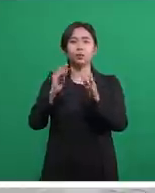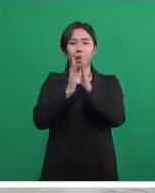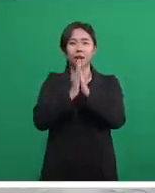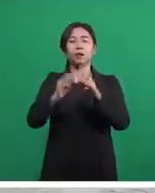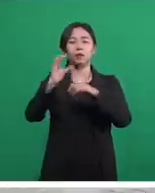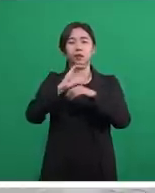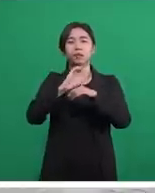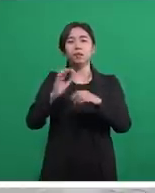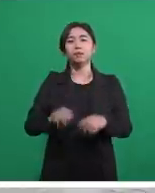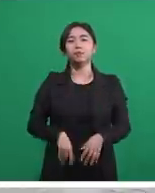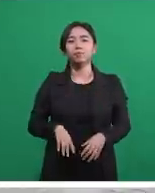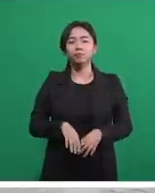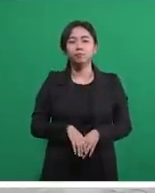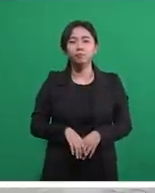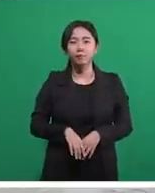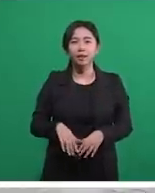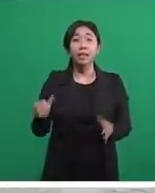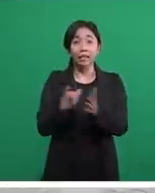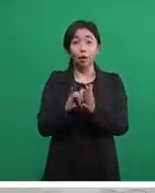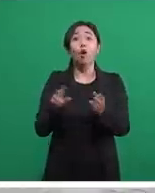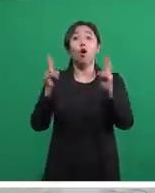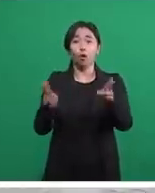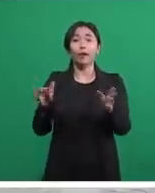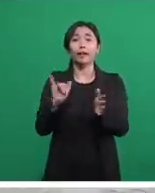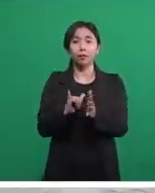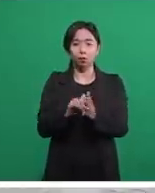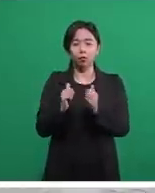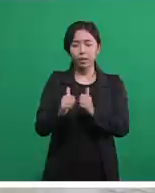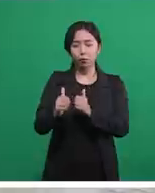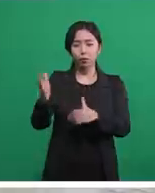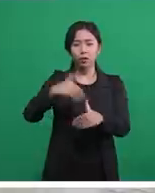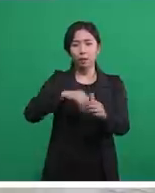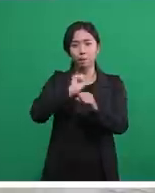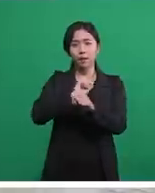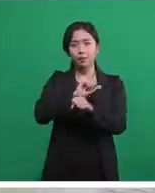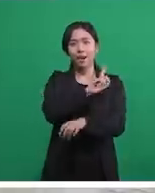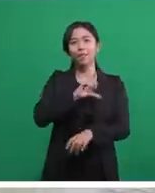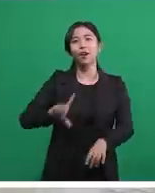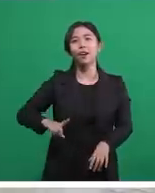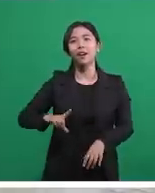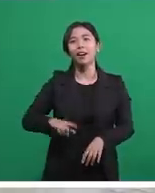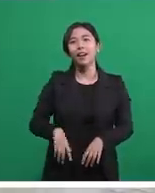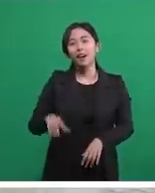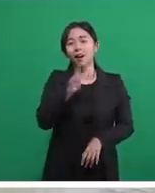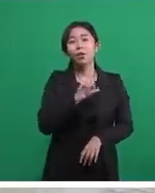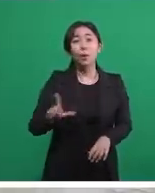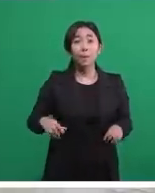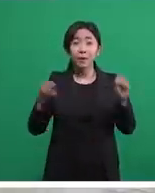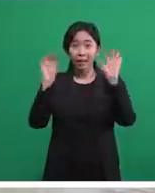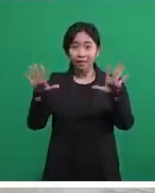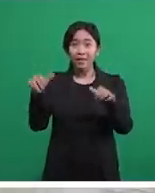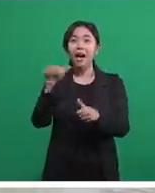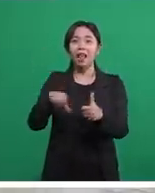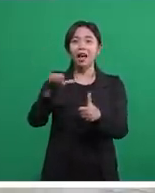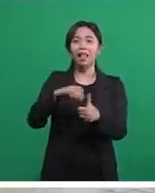sesungguhnya dia berpartisipasi di dalam pekerjaan Tuhan. Dan Tuhan memberkati setiap hal